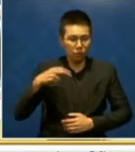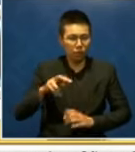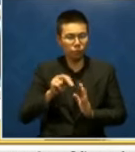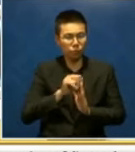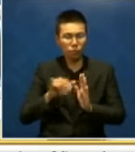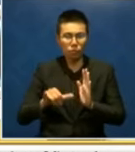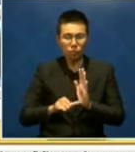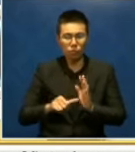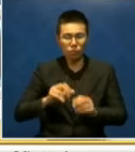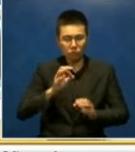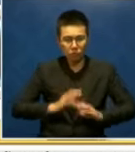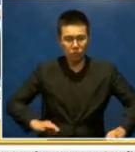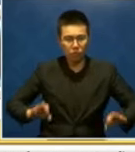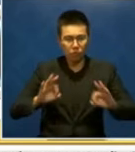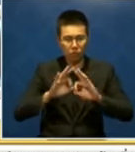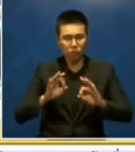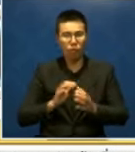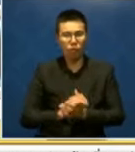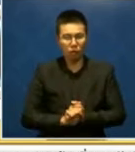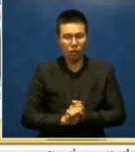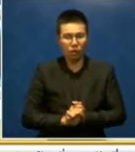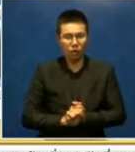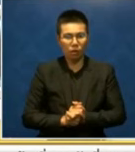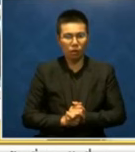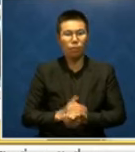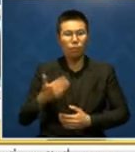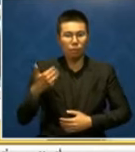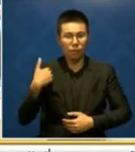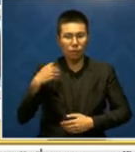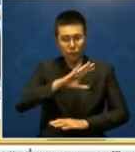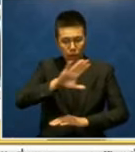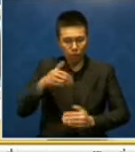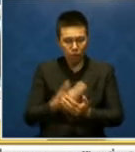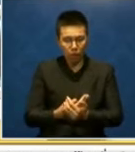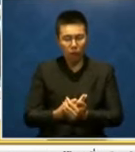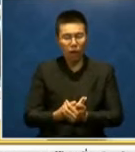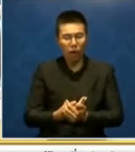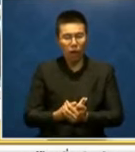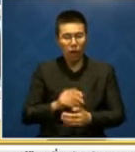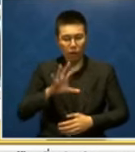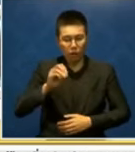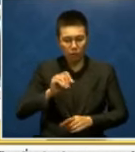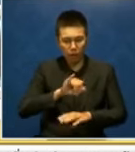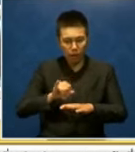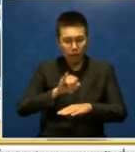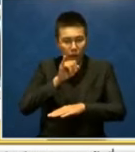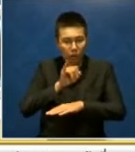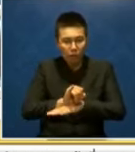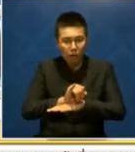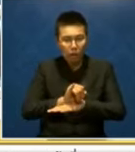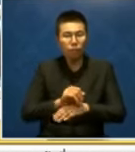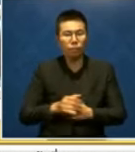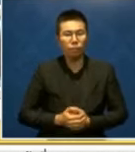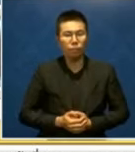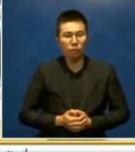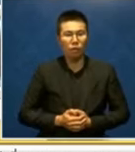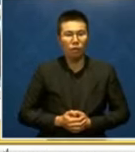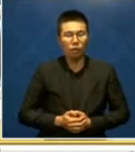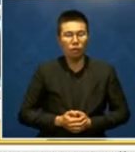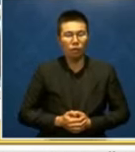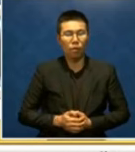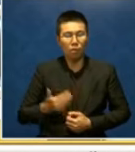ครับนโยบายที่จะออกเอกสารสิทธิ์ 50ล้านไร่ให้กับพี่น้องประชาชนได้มีที่ทำกินกันแบ่งเป็นสค